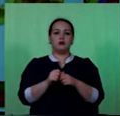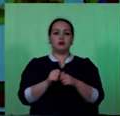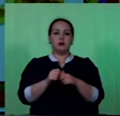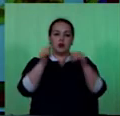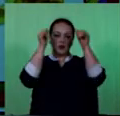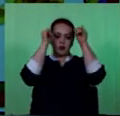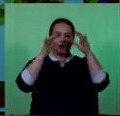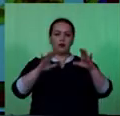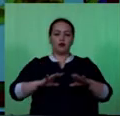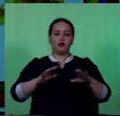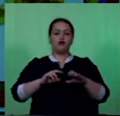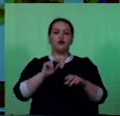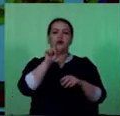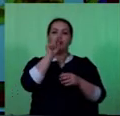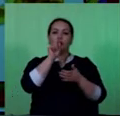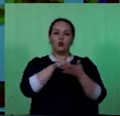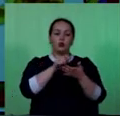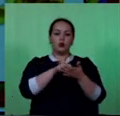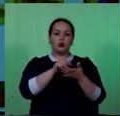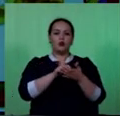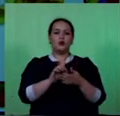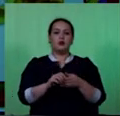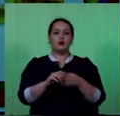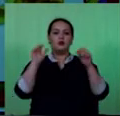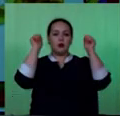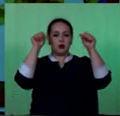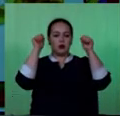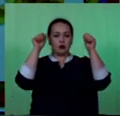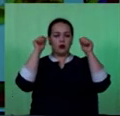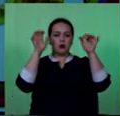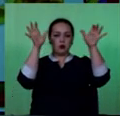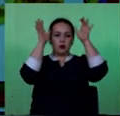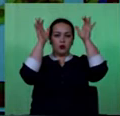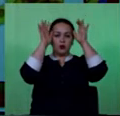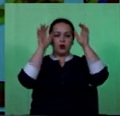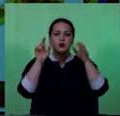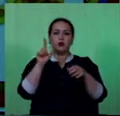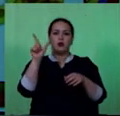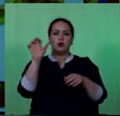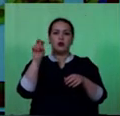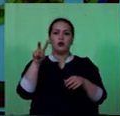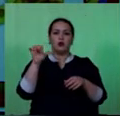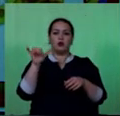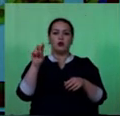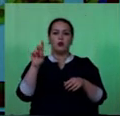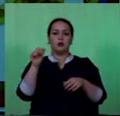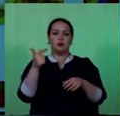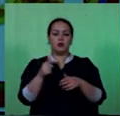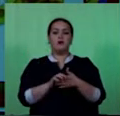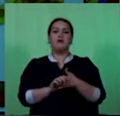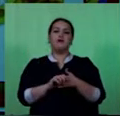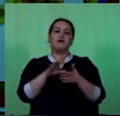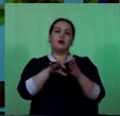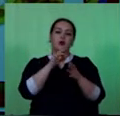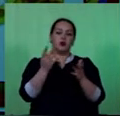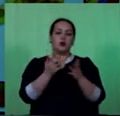д баран олень голод выберите пожалуйста животных которые содержатся дома